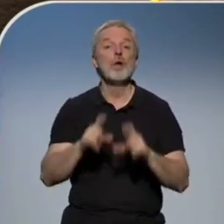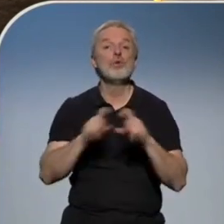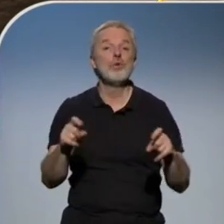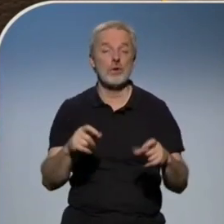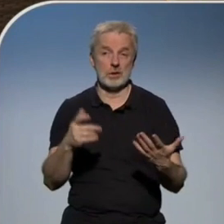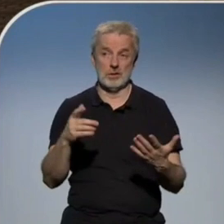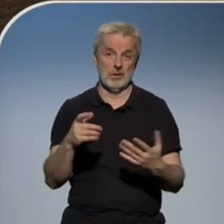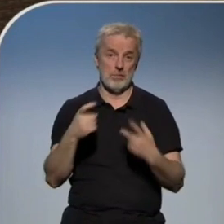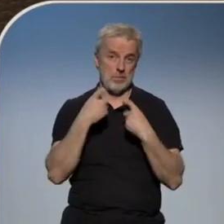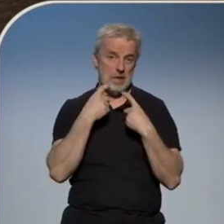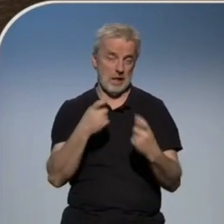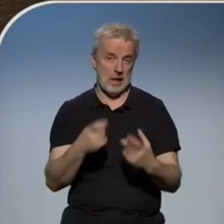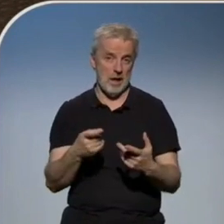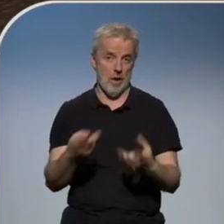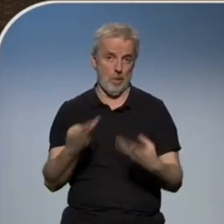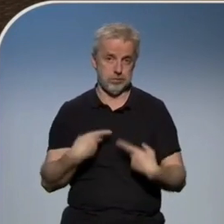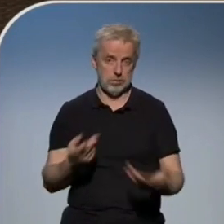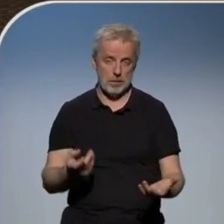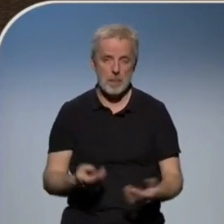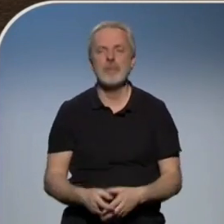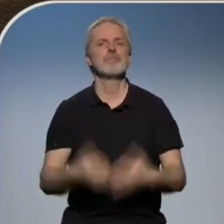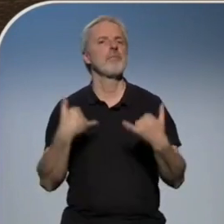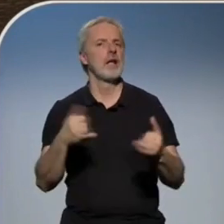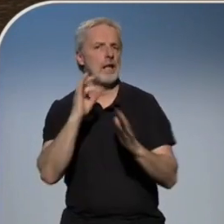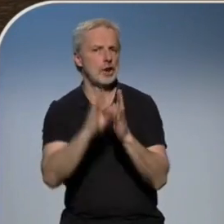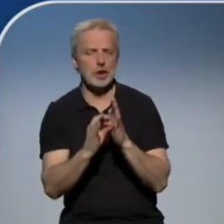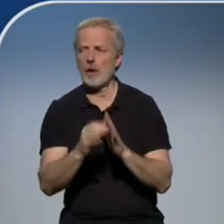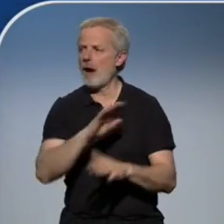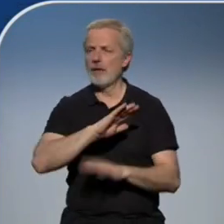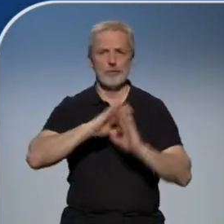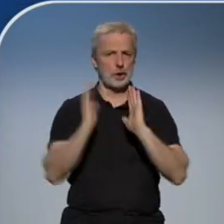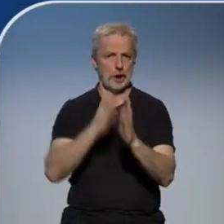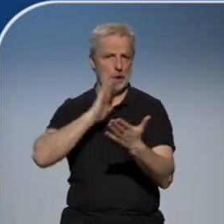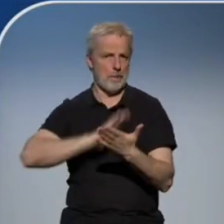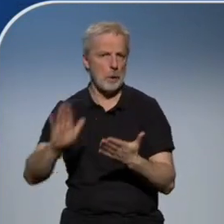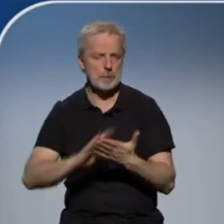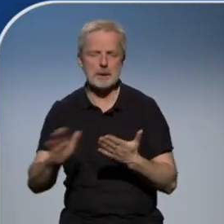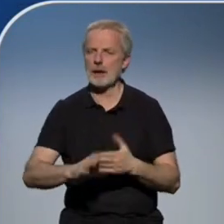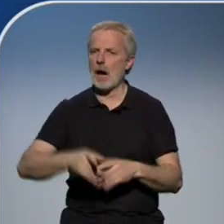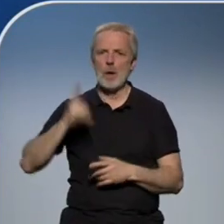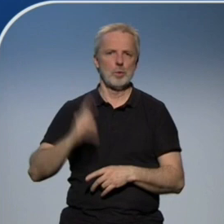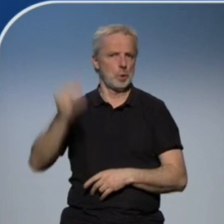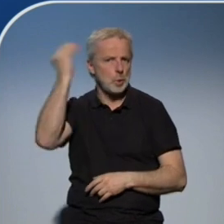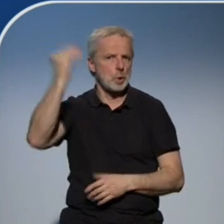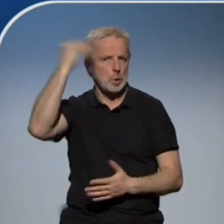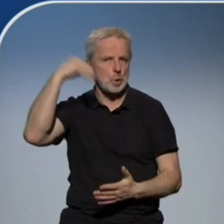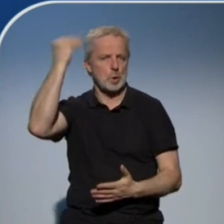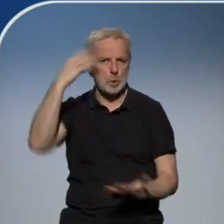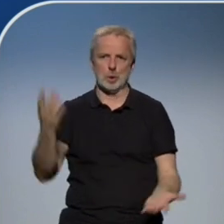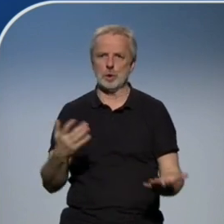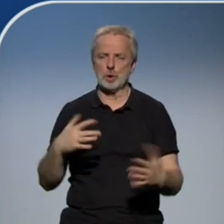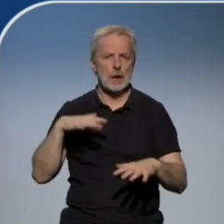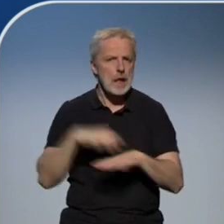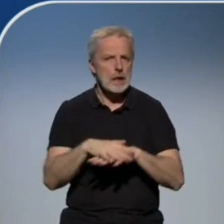stres, ta doba je taková, že je velký tlak na výkony, úspěch, pořád někam chvátáme. Co je ještě takové, řeknu v úvozovkách,